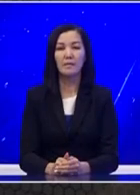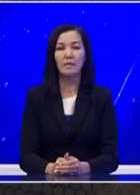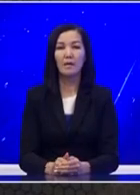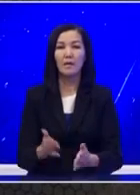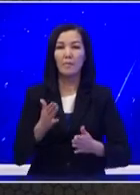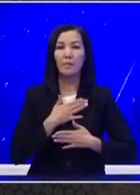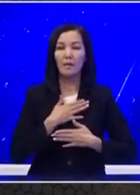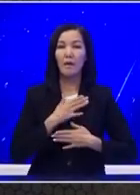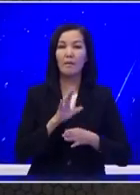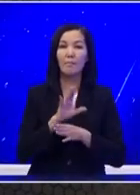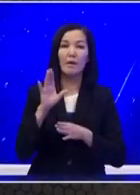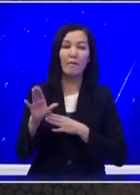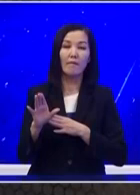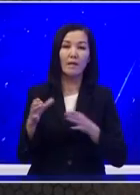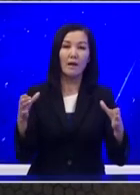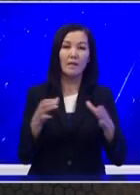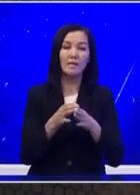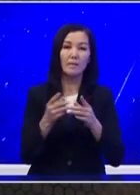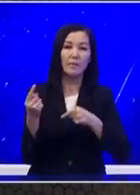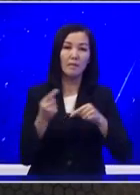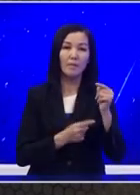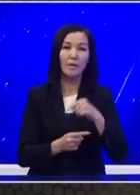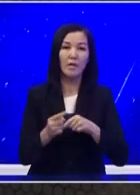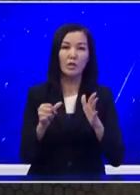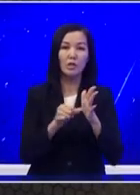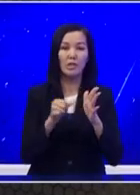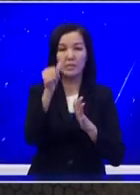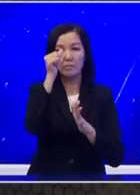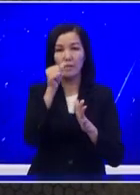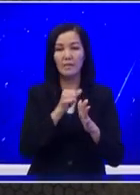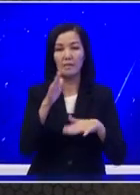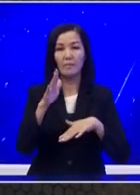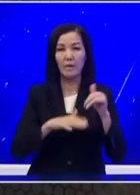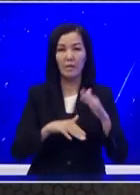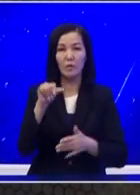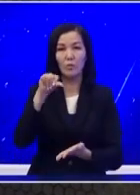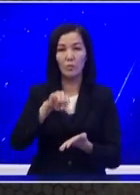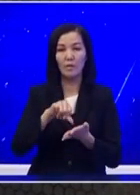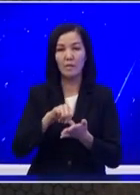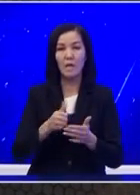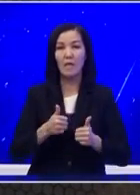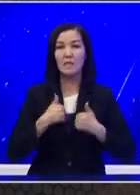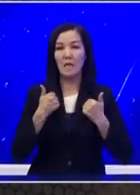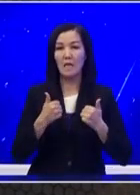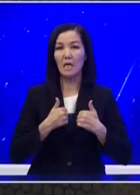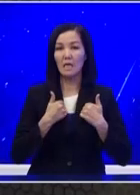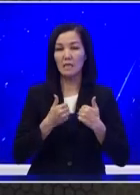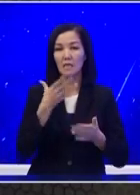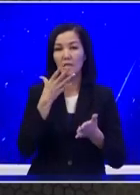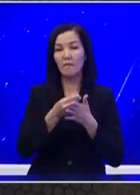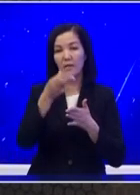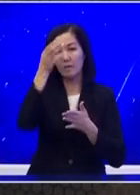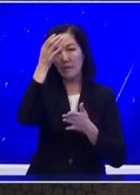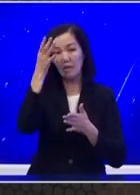Меня отправили в отдел предпринимательства района. Там в течение 6 месяцев я прошел практику. Там я старался показать свои знания и